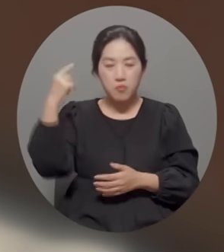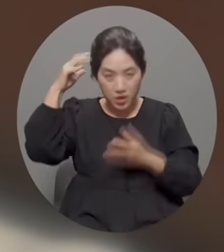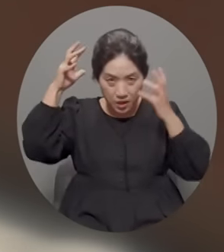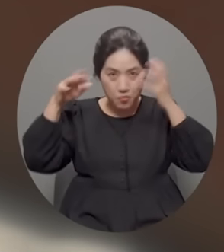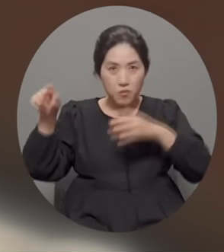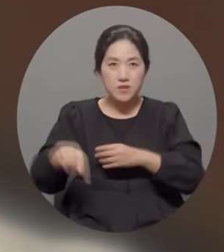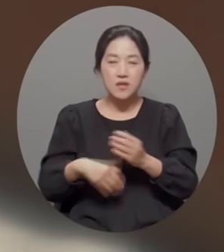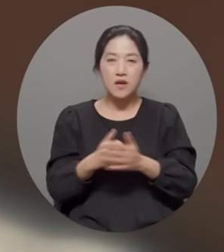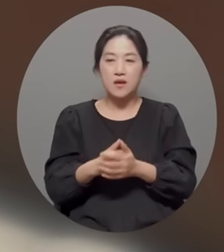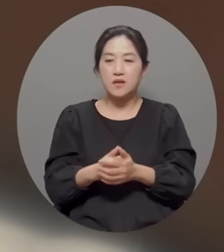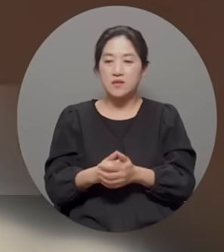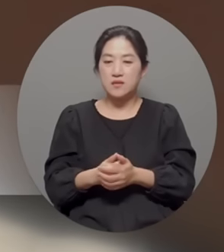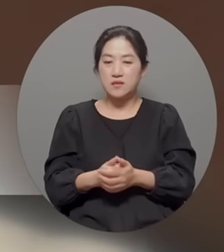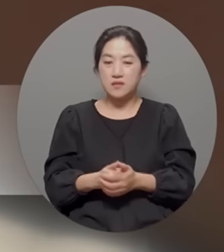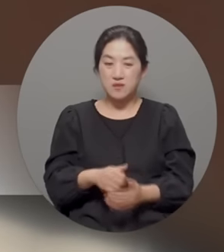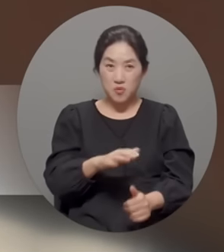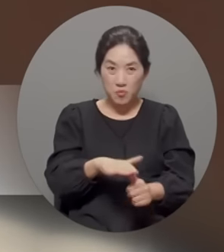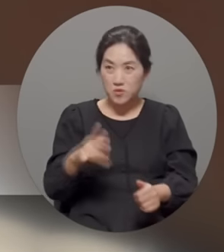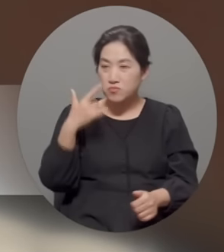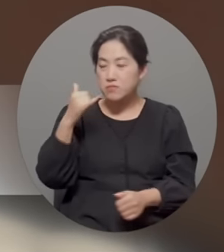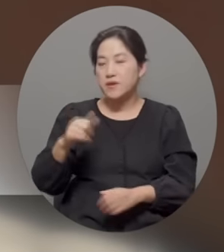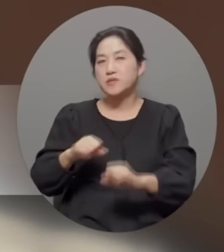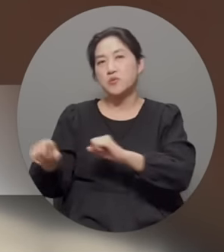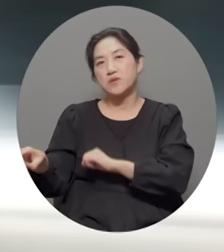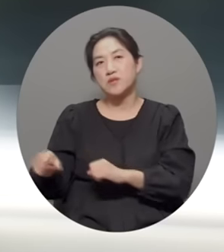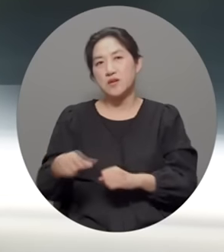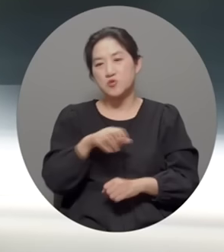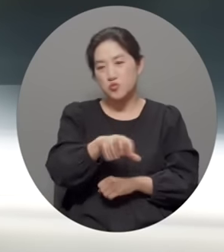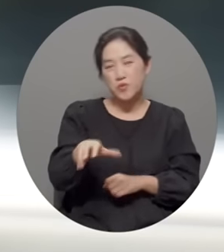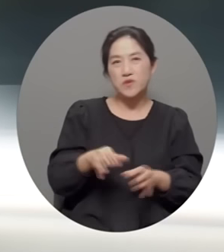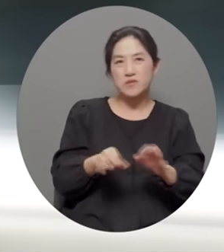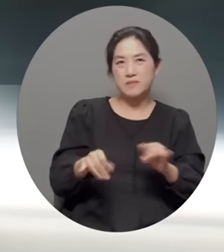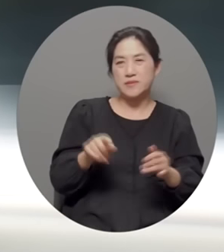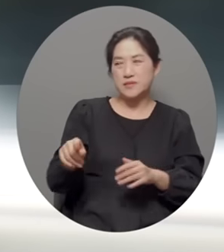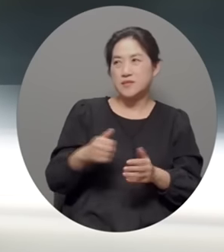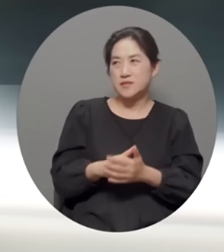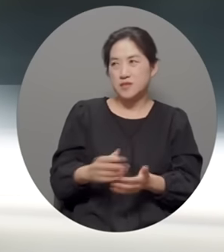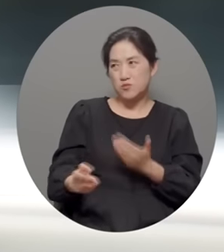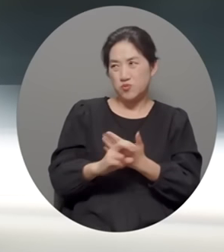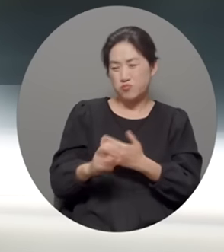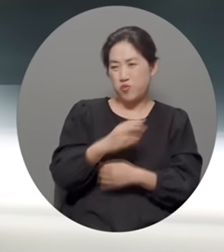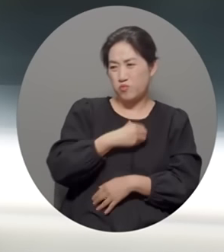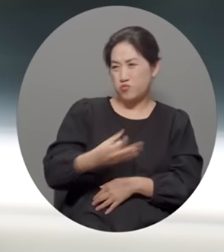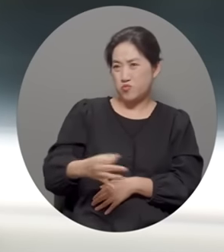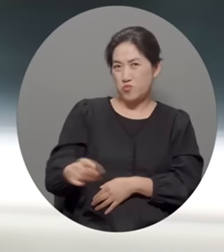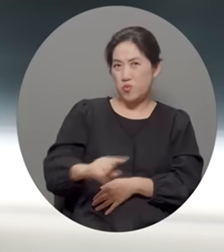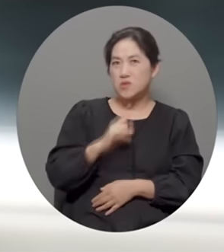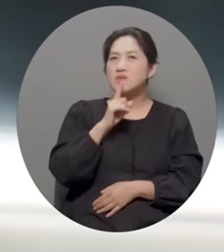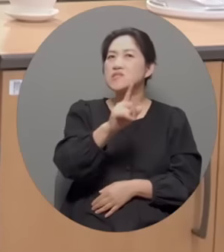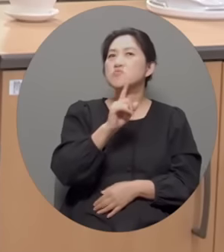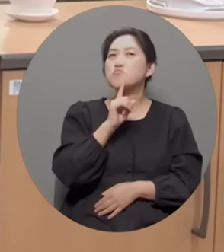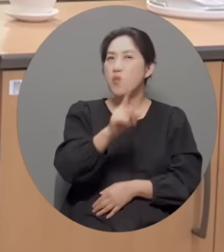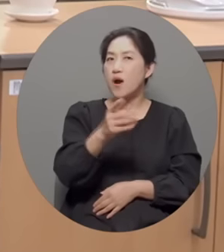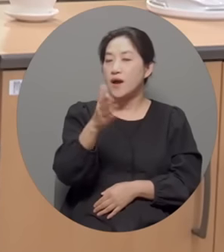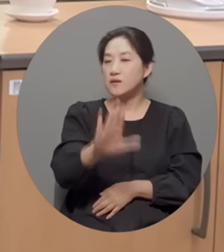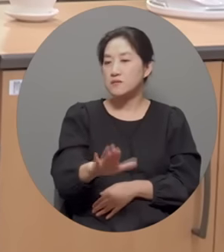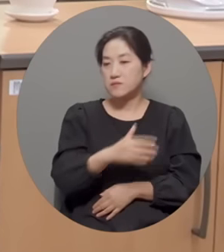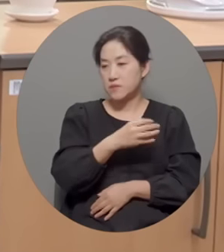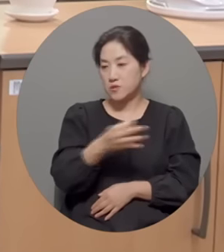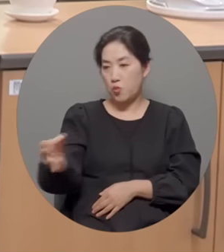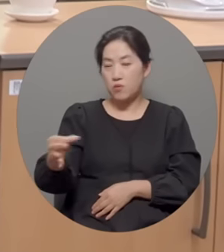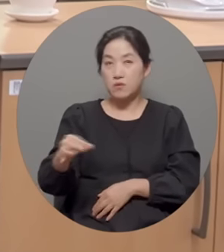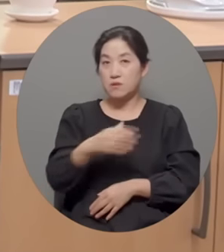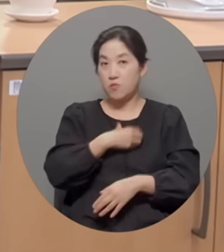아이들 부모의 이 같은 행태에 주민과 주변 상인들은 부정수급 신고도 했습니다. 그러나 지급이